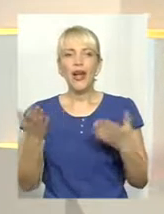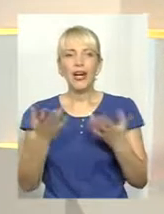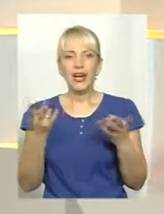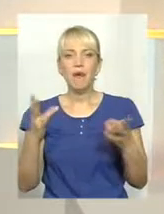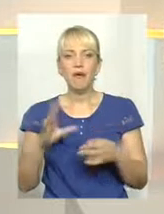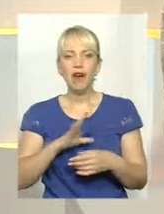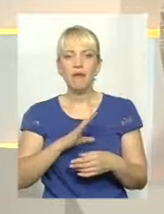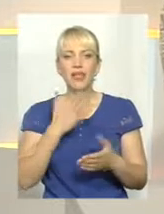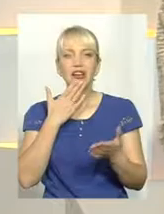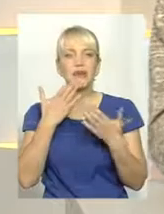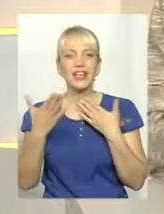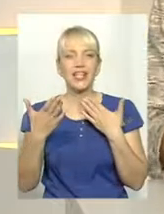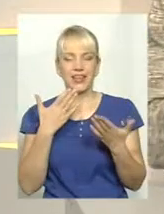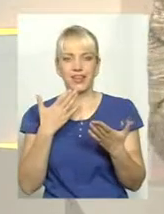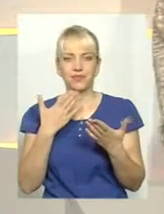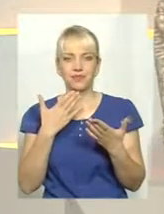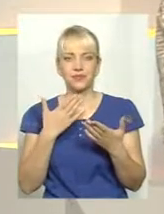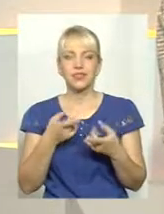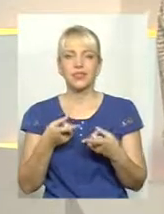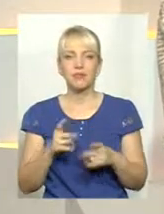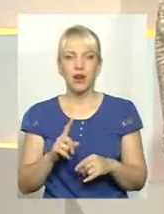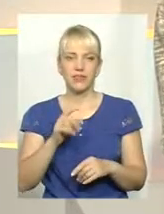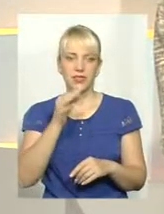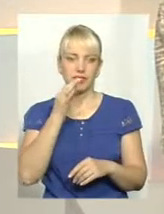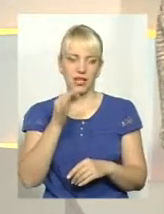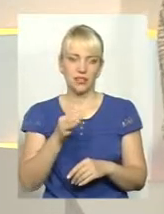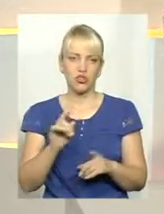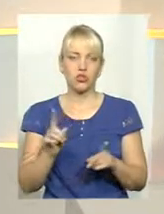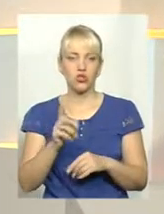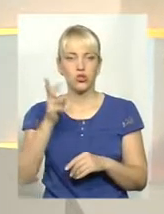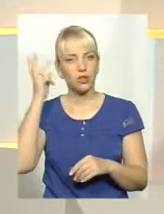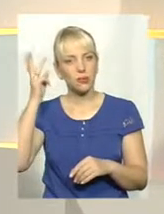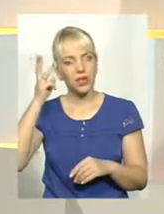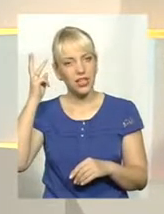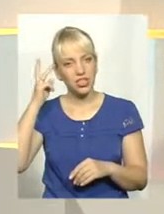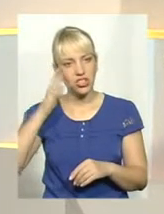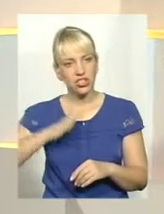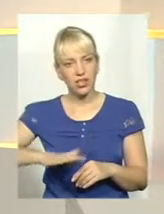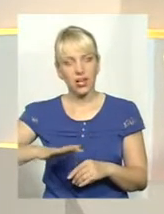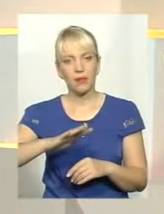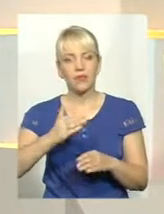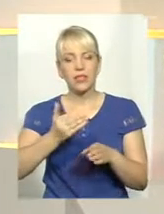інші аргументи. Разом з тим, скажіть, будь ласка,